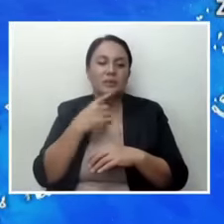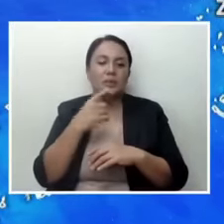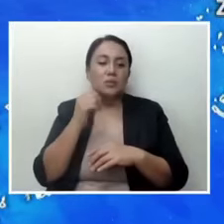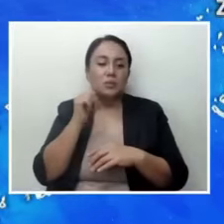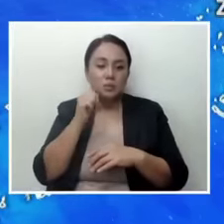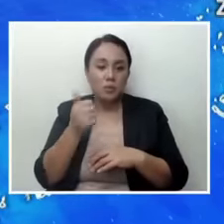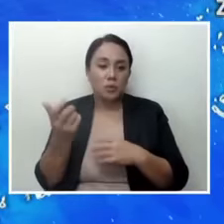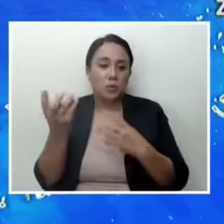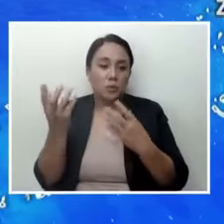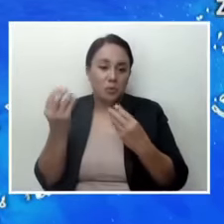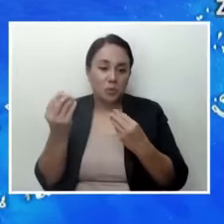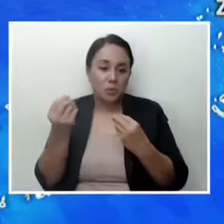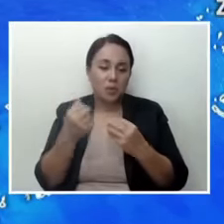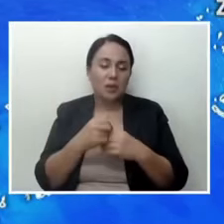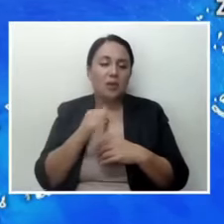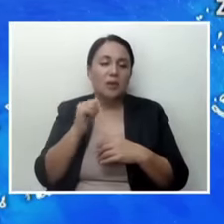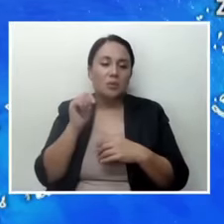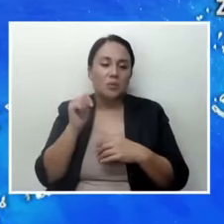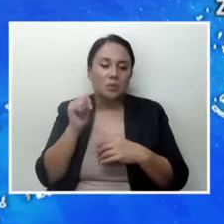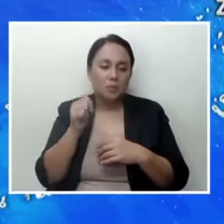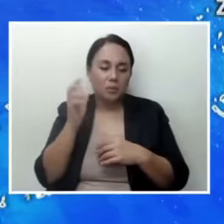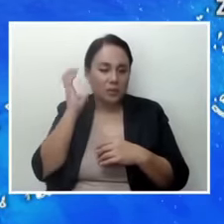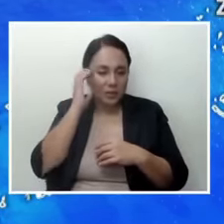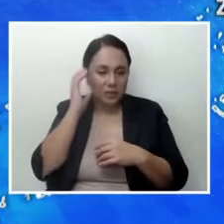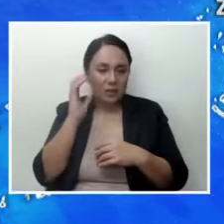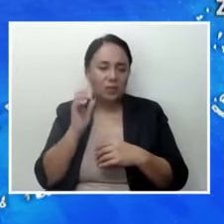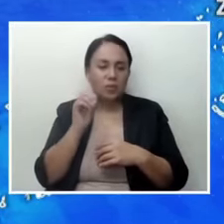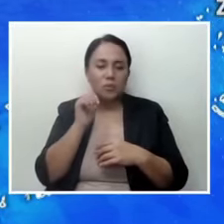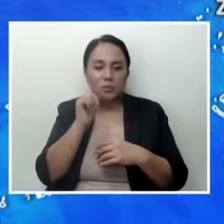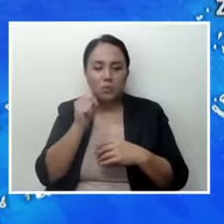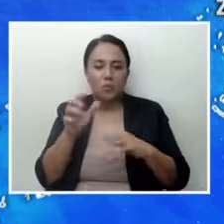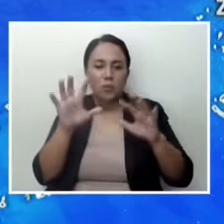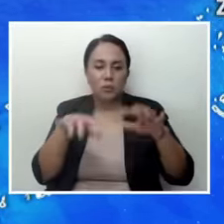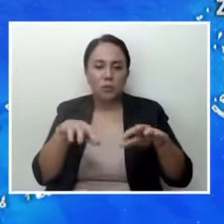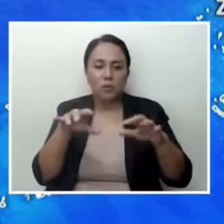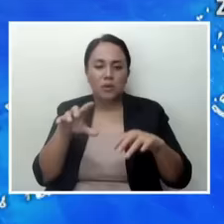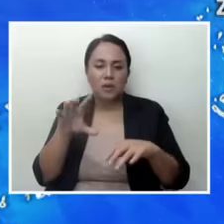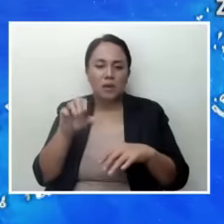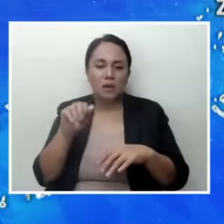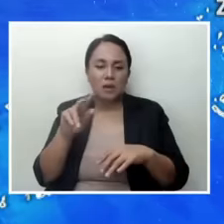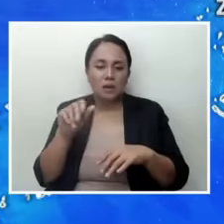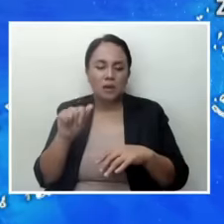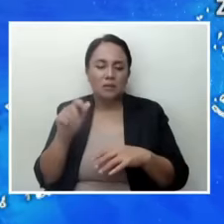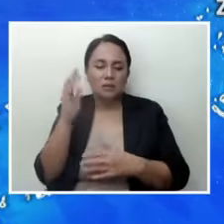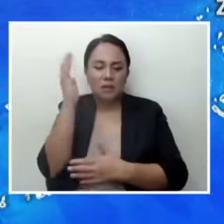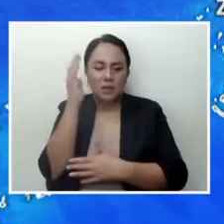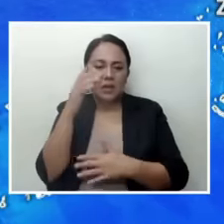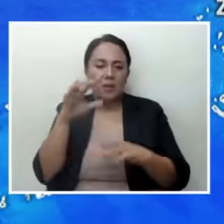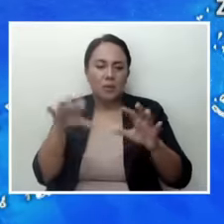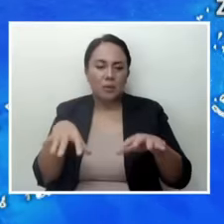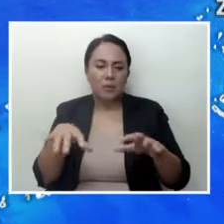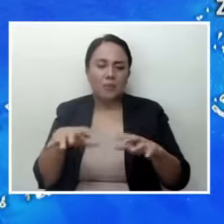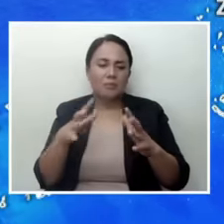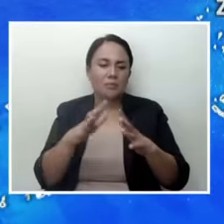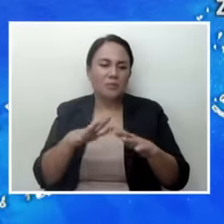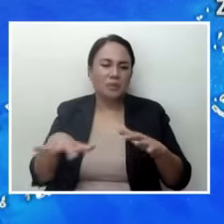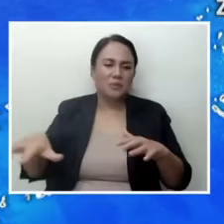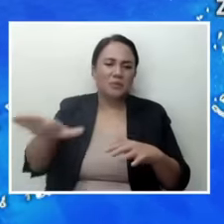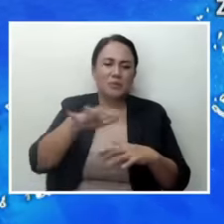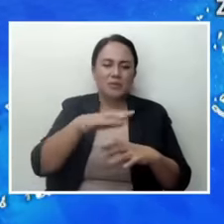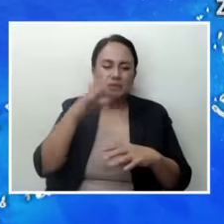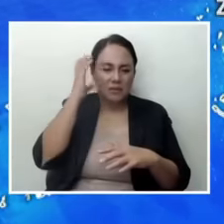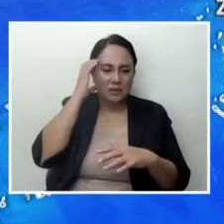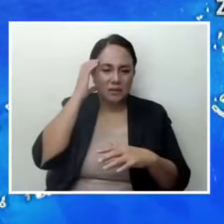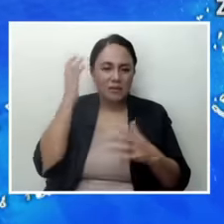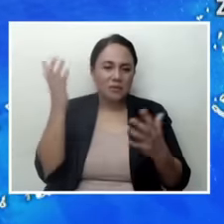sa Mindanao, sa umaga may mga pag-ulan na dyan sa Caraga region. Sa tanghali, maulan na rin sa malaking bahagi ng Mindanao, lalo